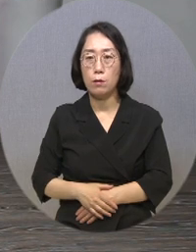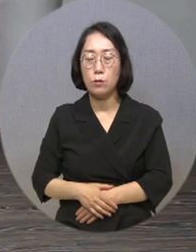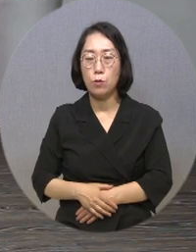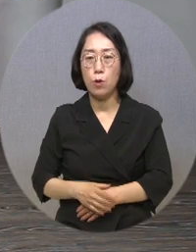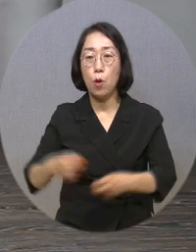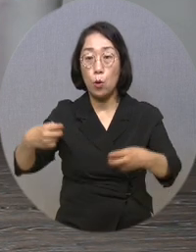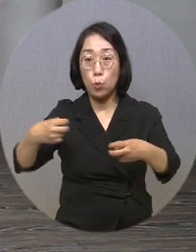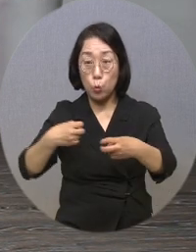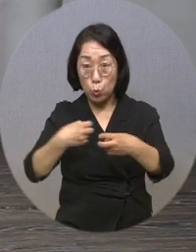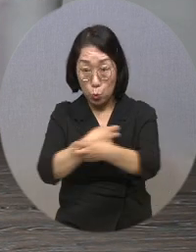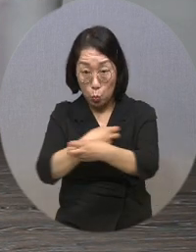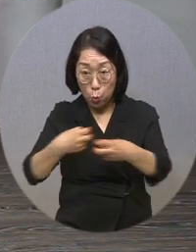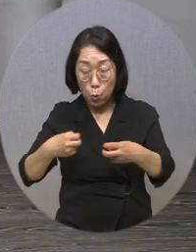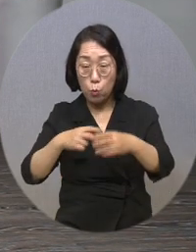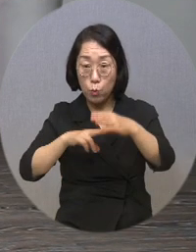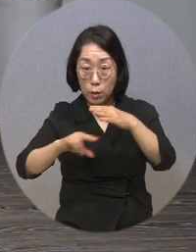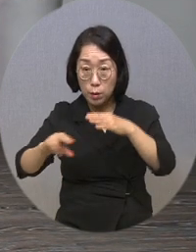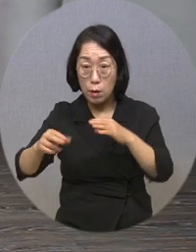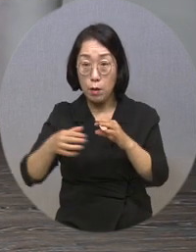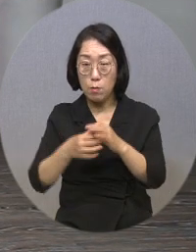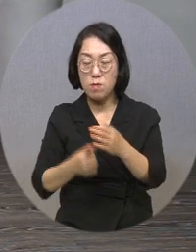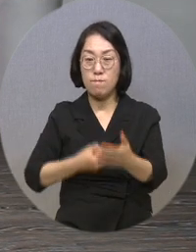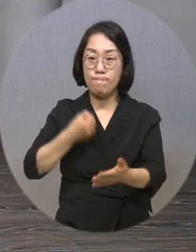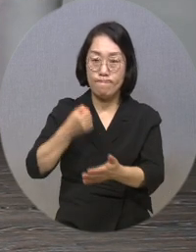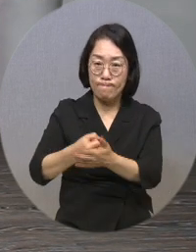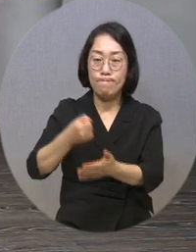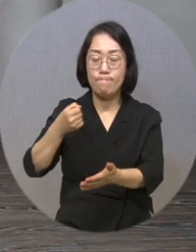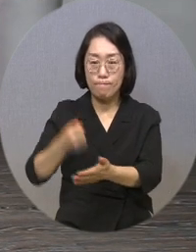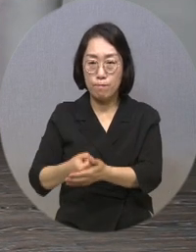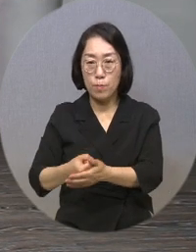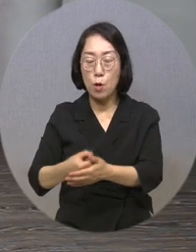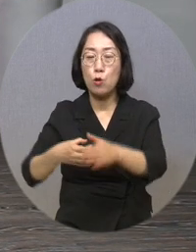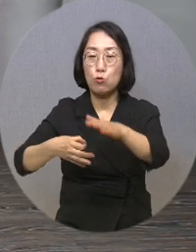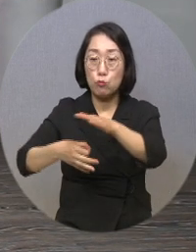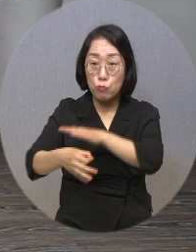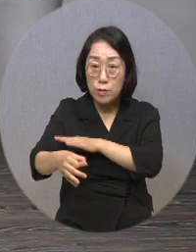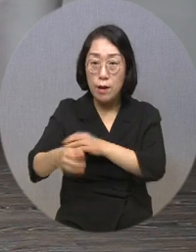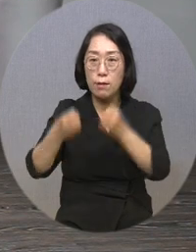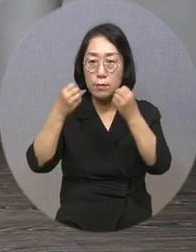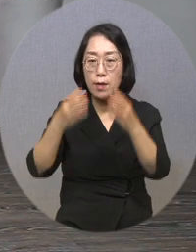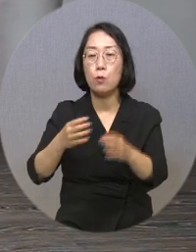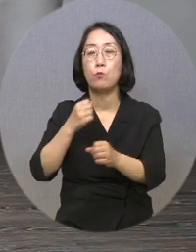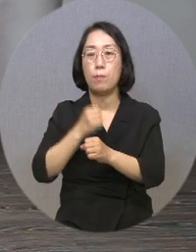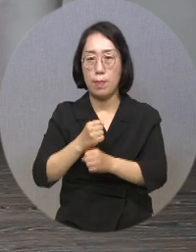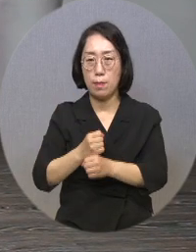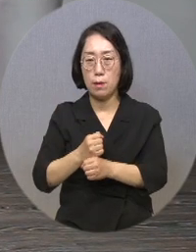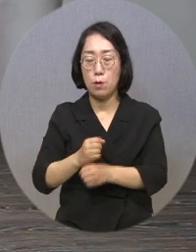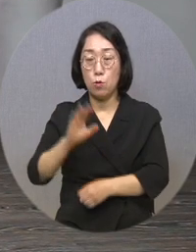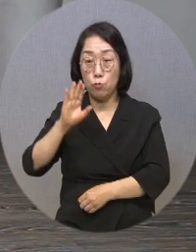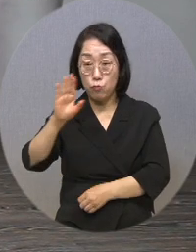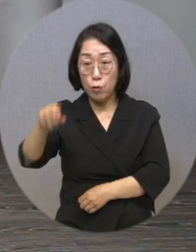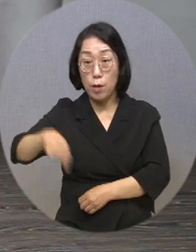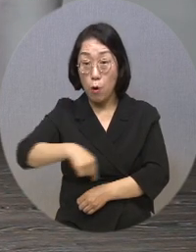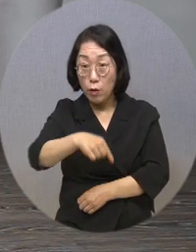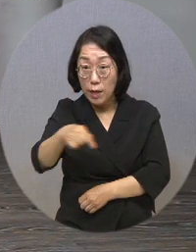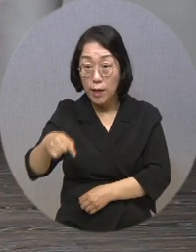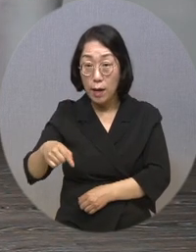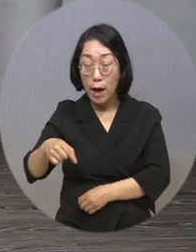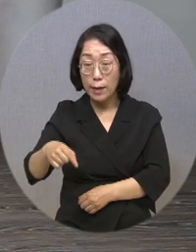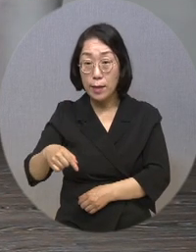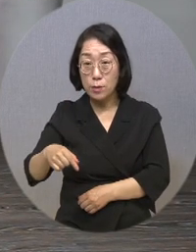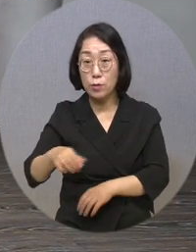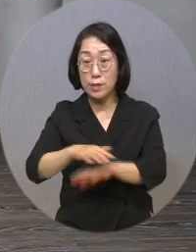강력하게 추진하고 과단성 있고 과감하게 투자를 해야 된다. 그리고 이후에 자족 기능이 확보가 되면